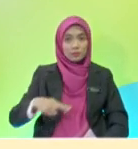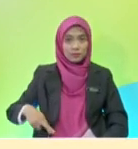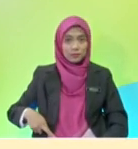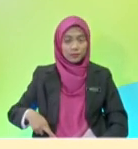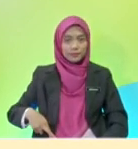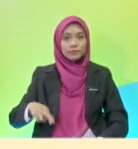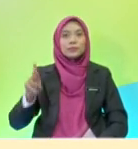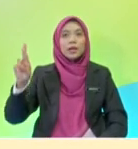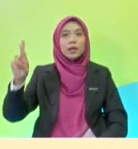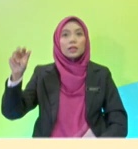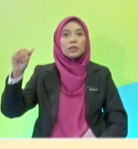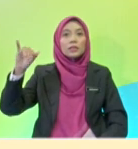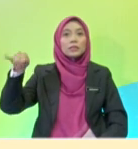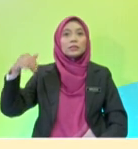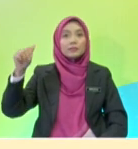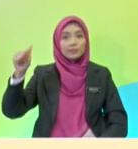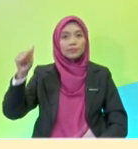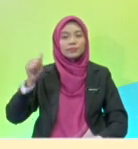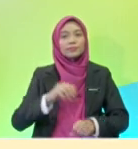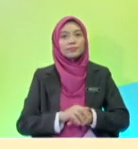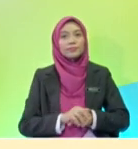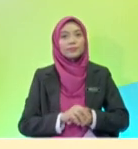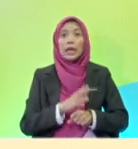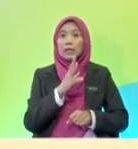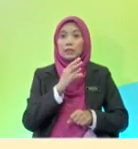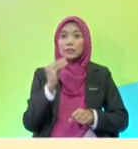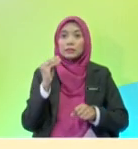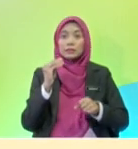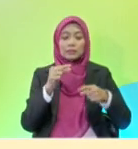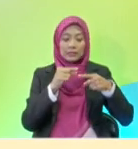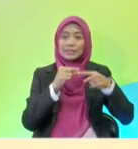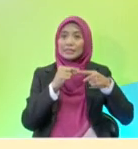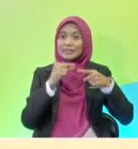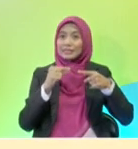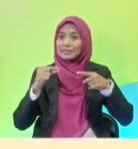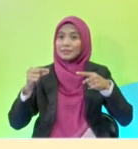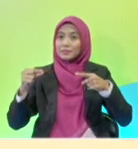perkataan raja dan perkataan tajam kita suruh Abang